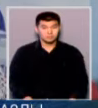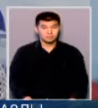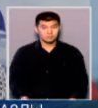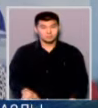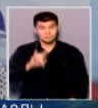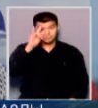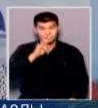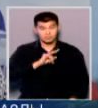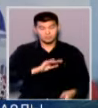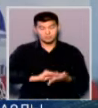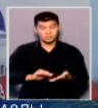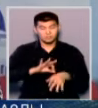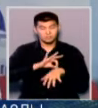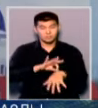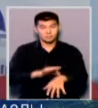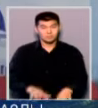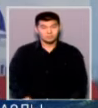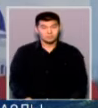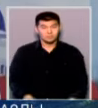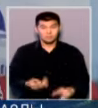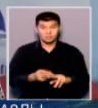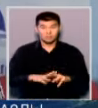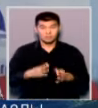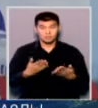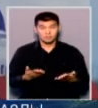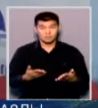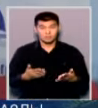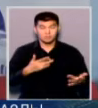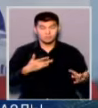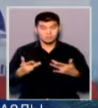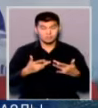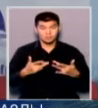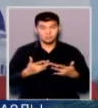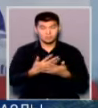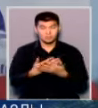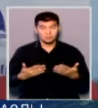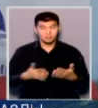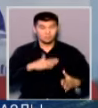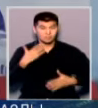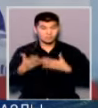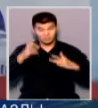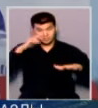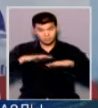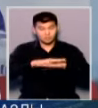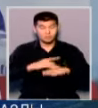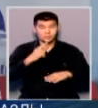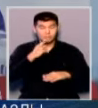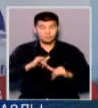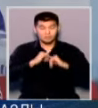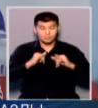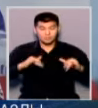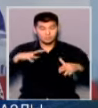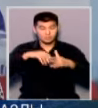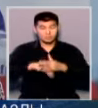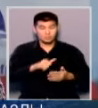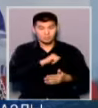жалпы қазақстандық диктант өткізілуде. Бұл шарада әрине қуантарлық жағдай, мемлекетіміз тілдің дамуына